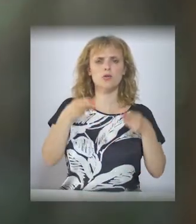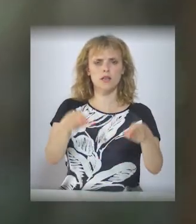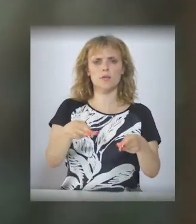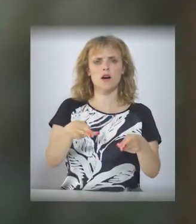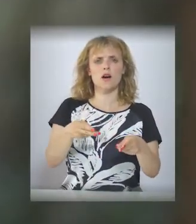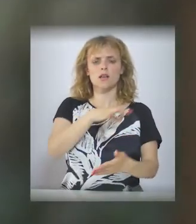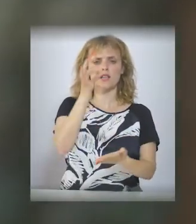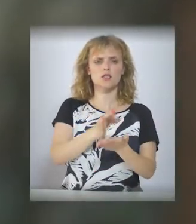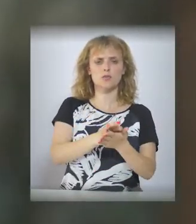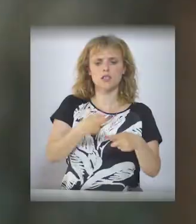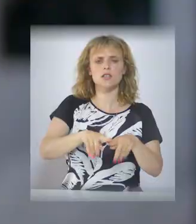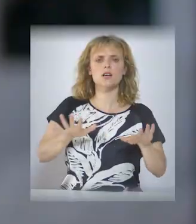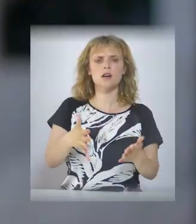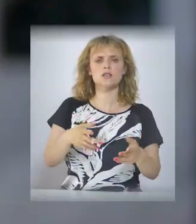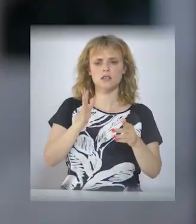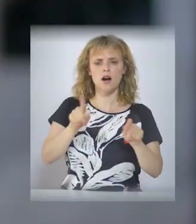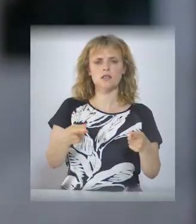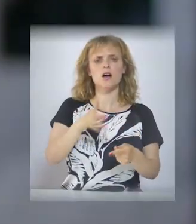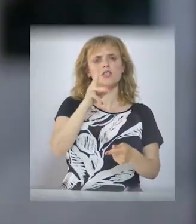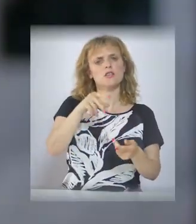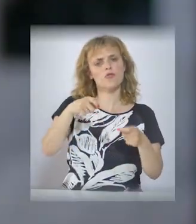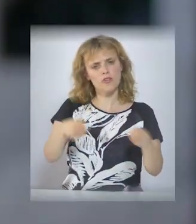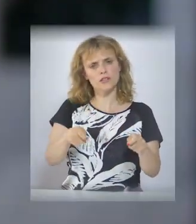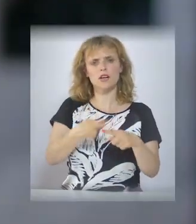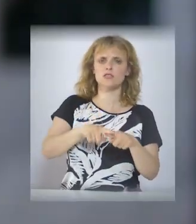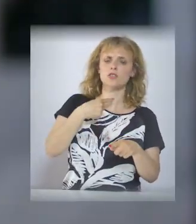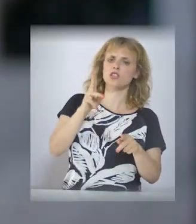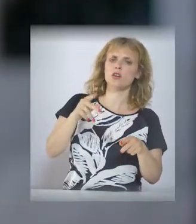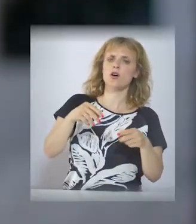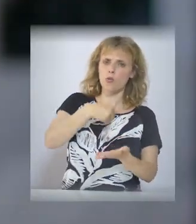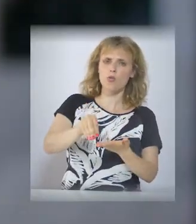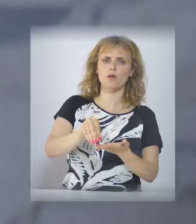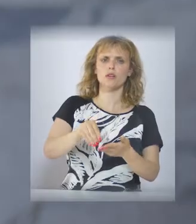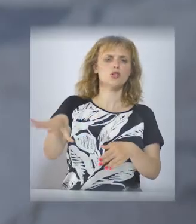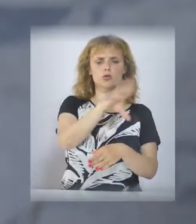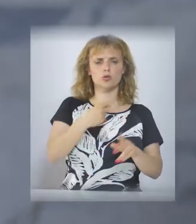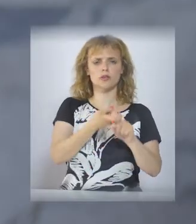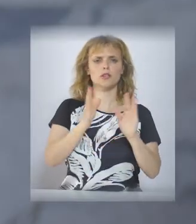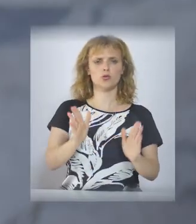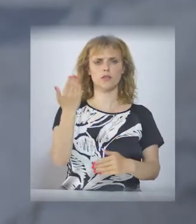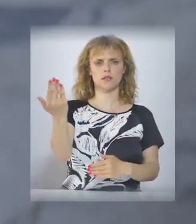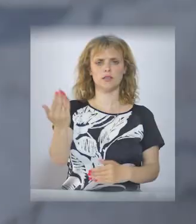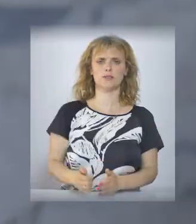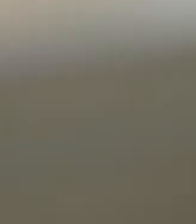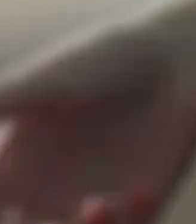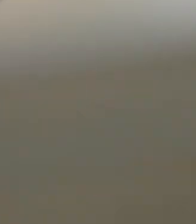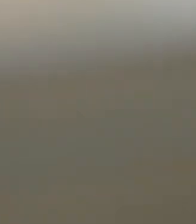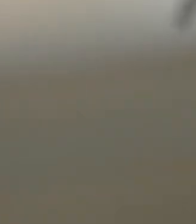crimă, iar la răspundere în așa cazuri sunt trași cât cei ce își vând votul, atât și cei care îl cumpără. Totul depinde de